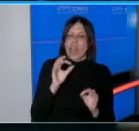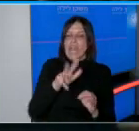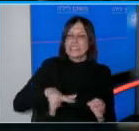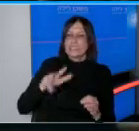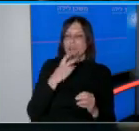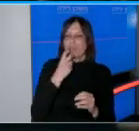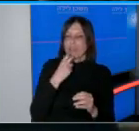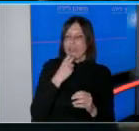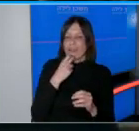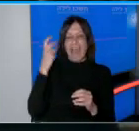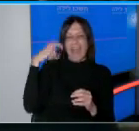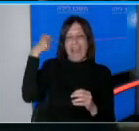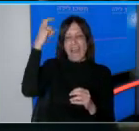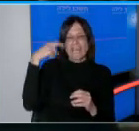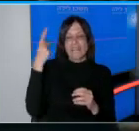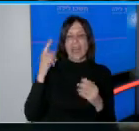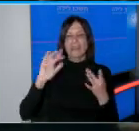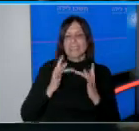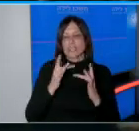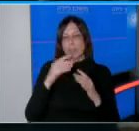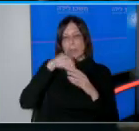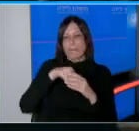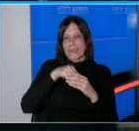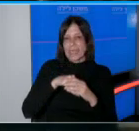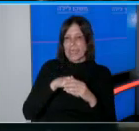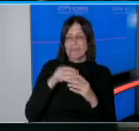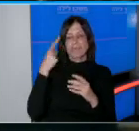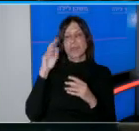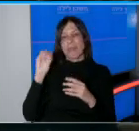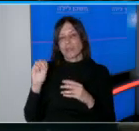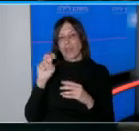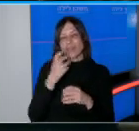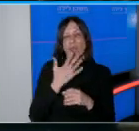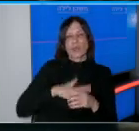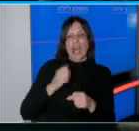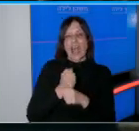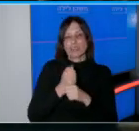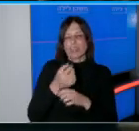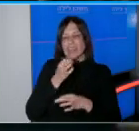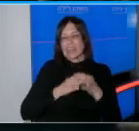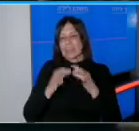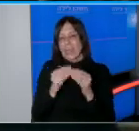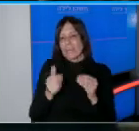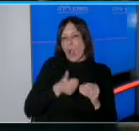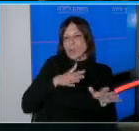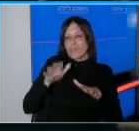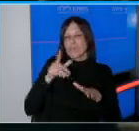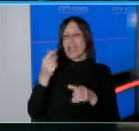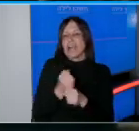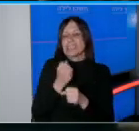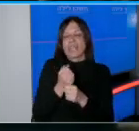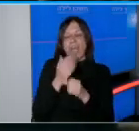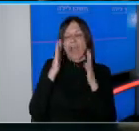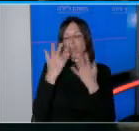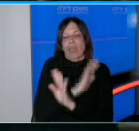וגם הסכסוכים הפנימיים והגישה של מנסור עבאס שכן רוצה לעשות דילים עם ראש הממשלה, זה יצר שם חוסר